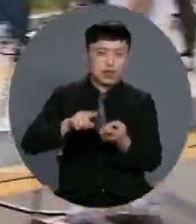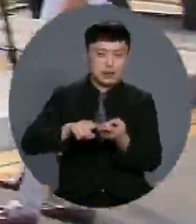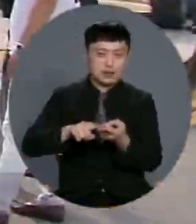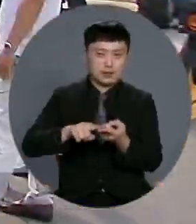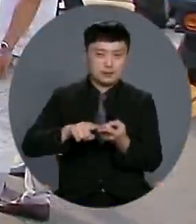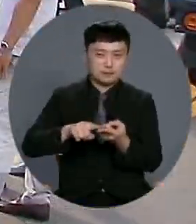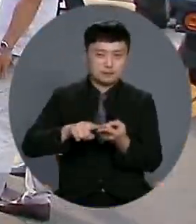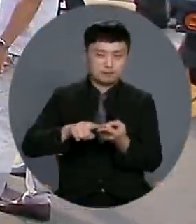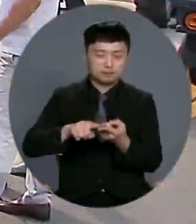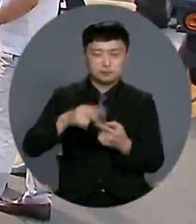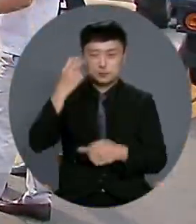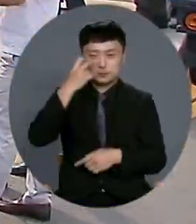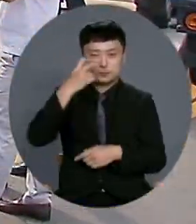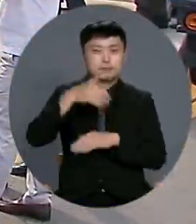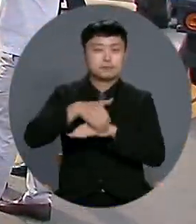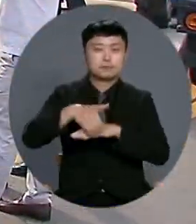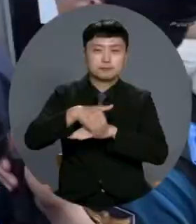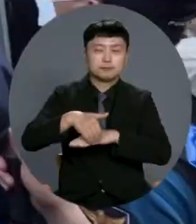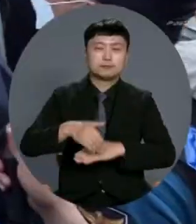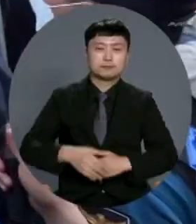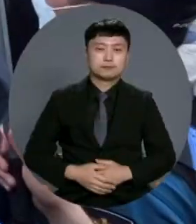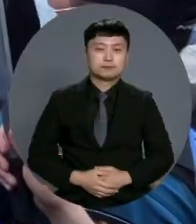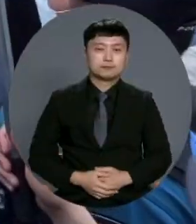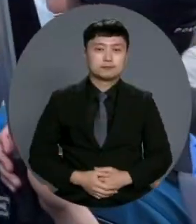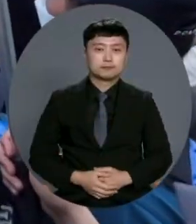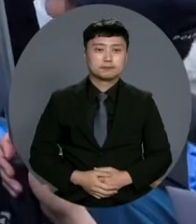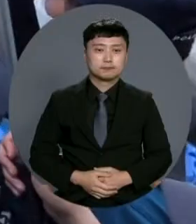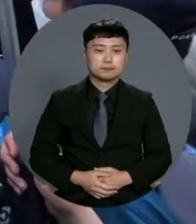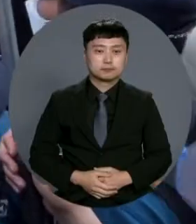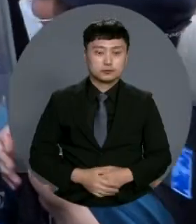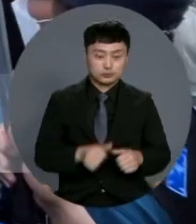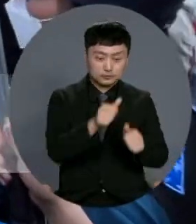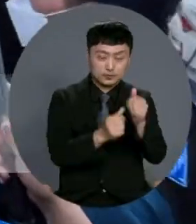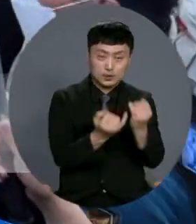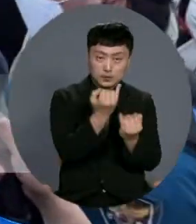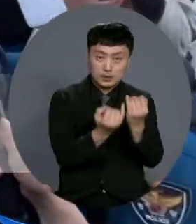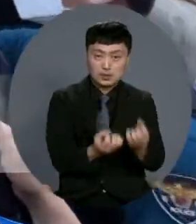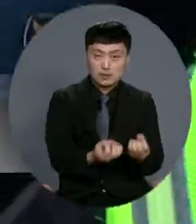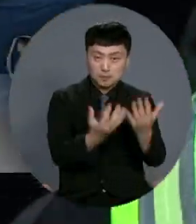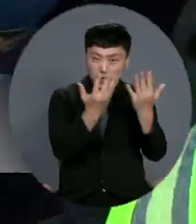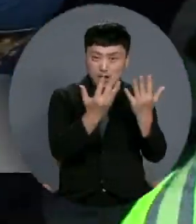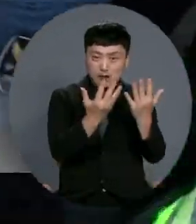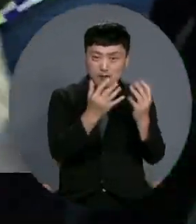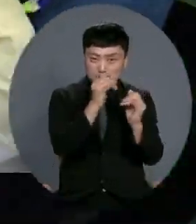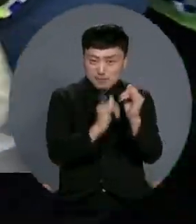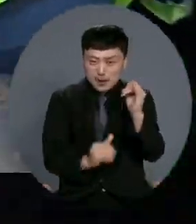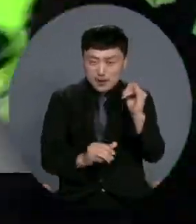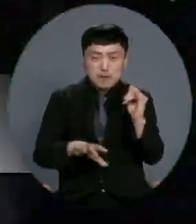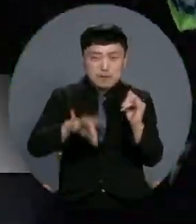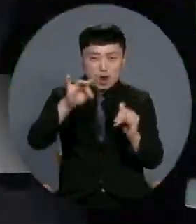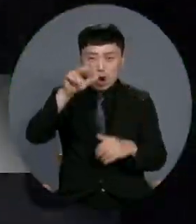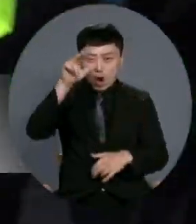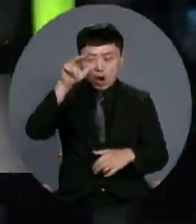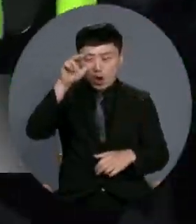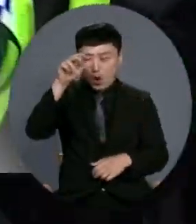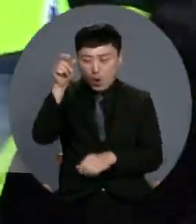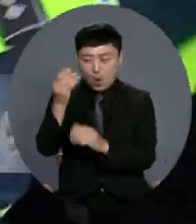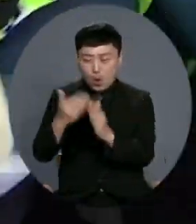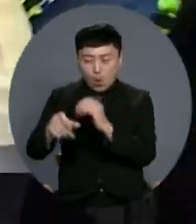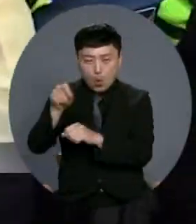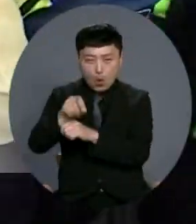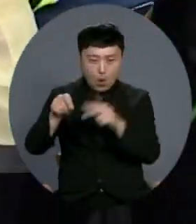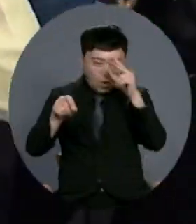줄줄이 도마 위에 오를 것으로 보입니다. 퀴어문화축제 때 발생한 사상 초유의 경찰과의 충돌 문제도